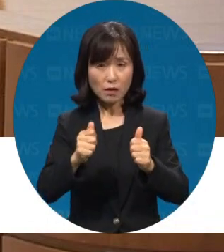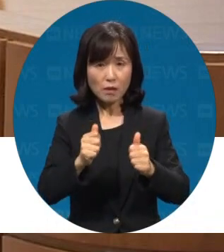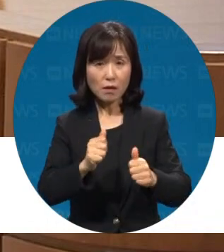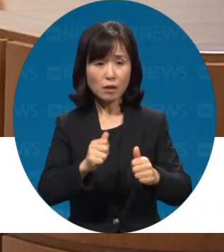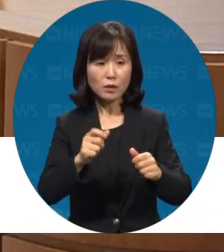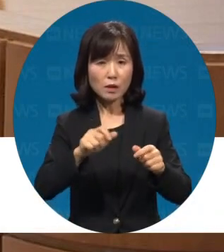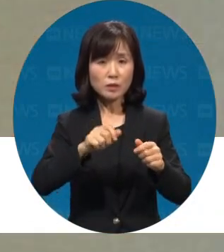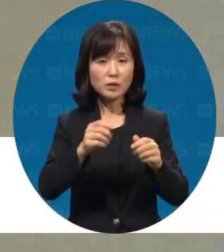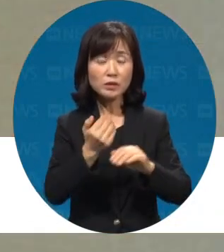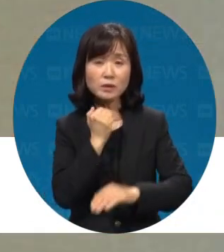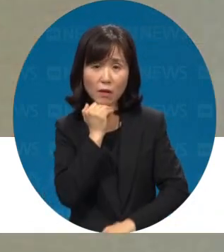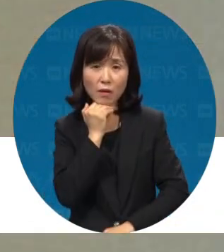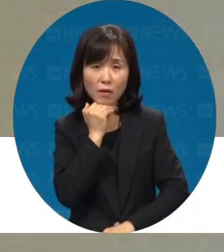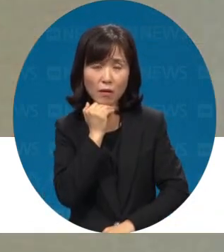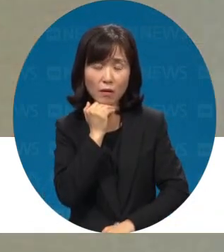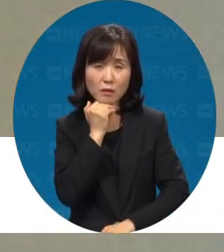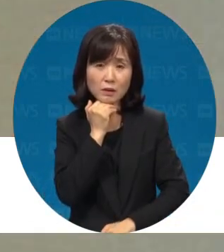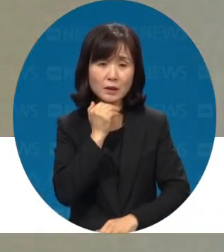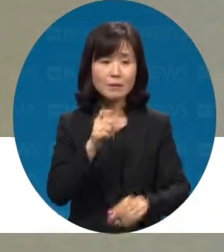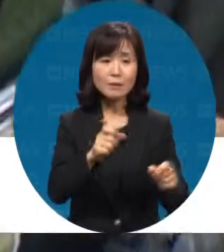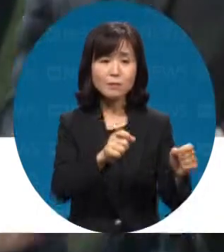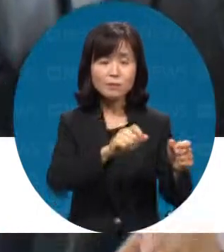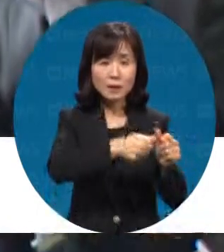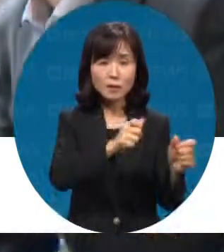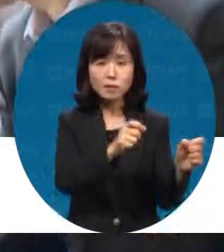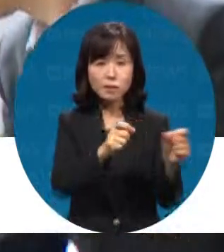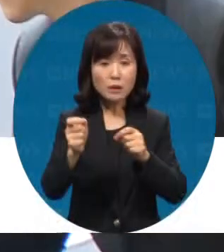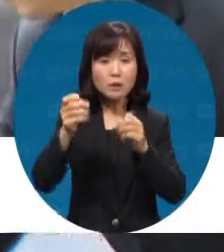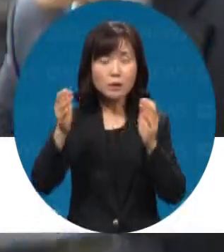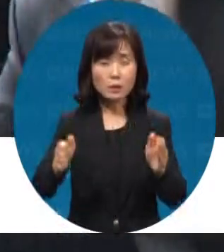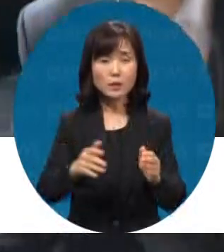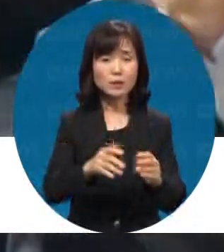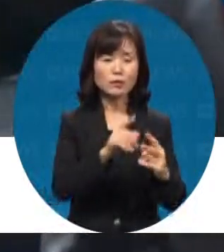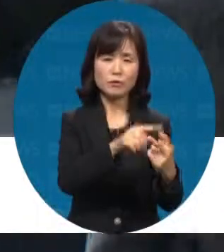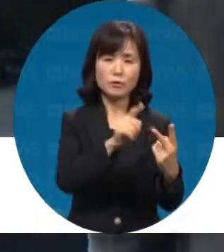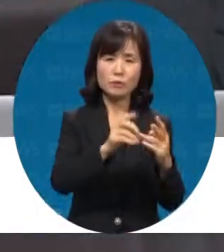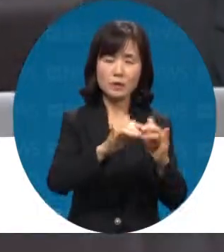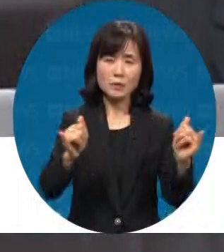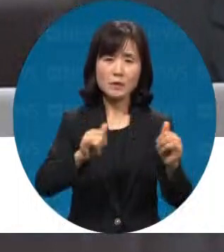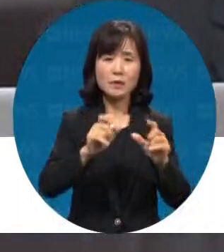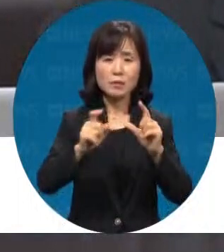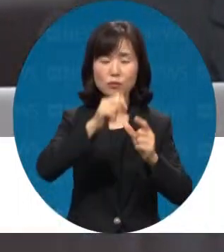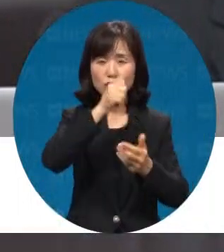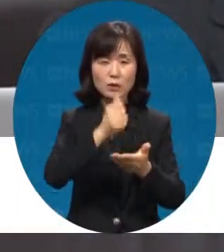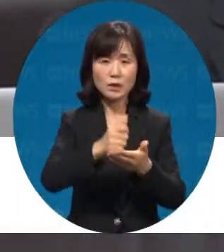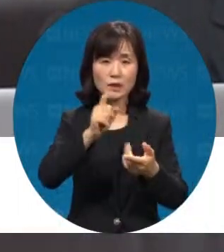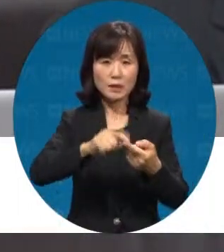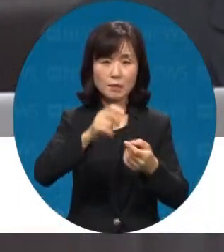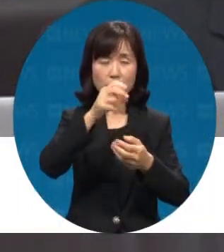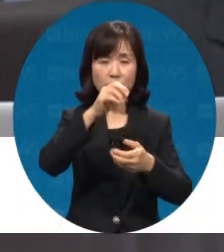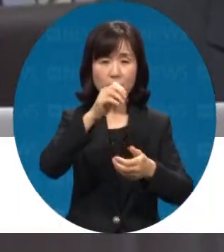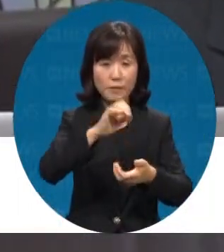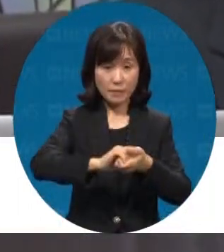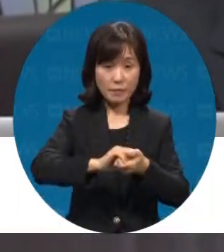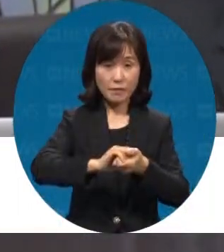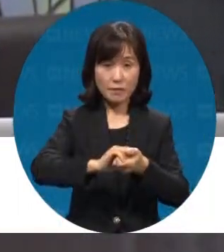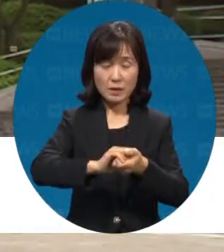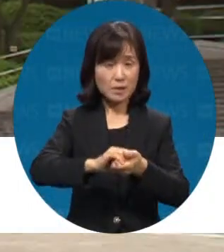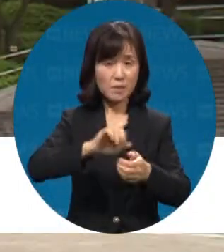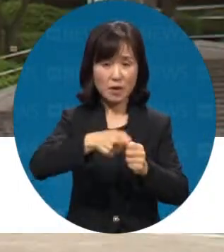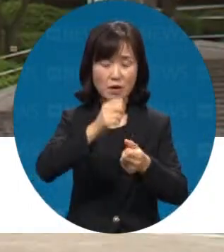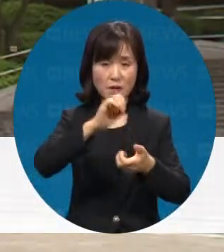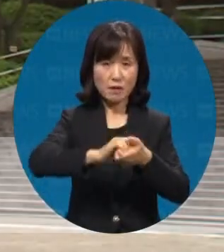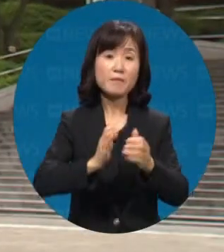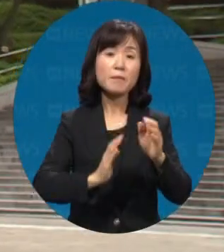밝혔지만 이렇게 징계가 미뤄진 사이 조 전 창건과 이 전 실장의 일부 혐의에 대한 징계 시효가 이미 끝났습니다